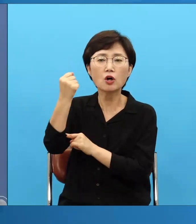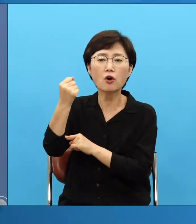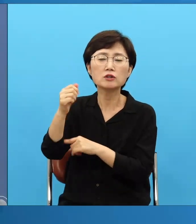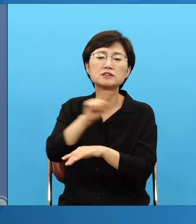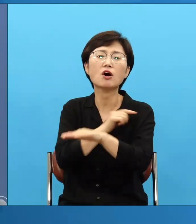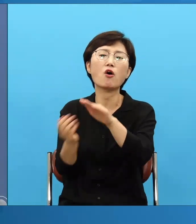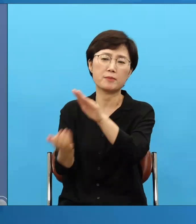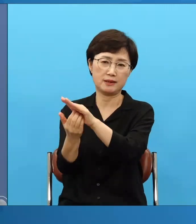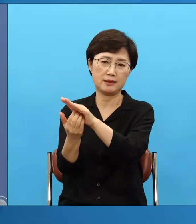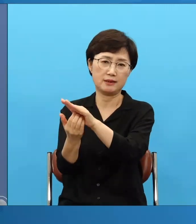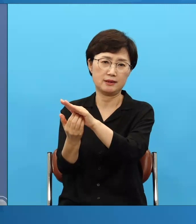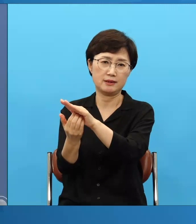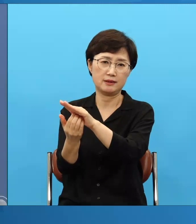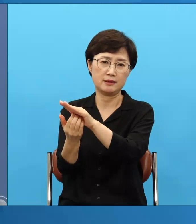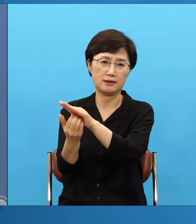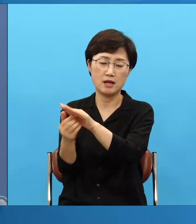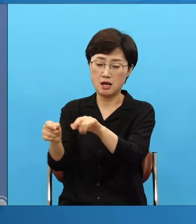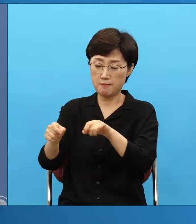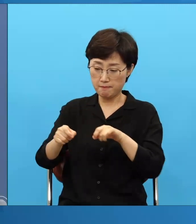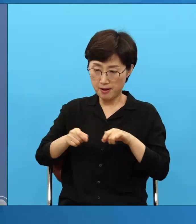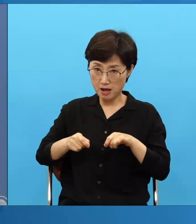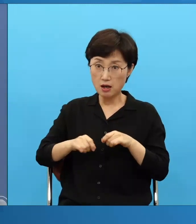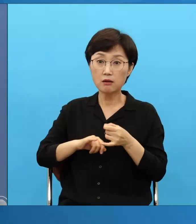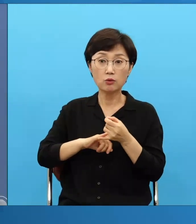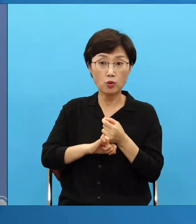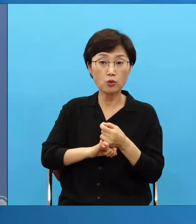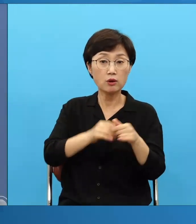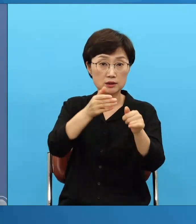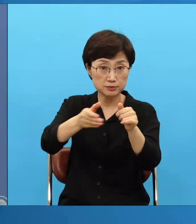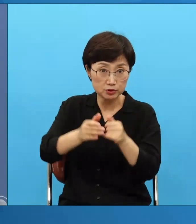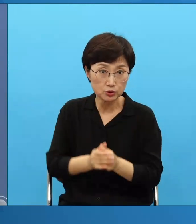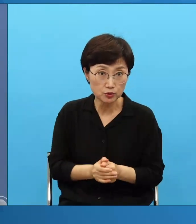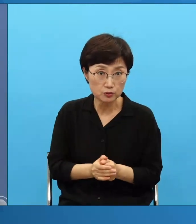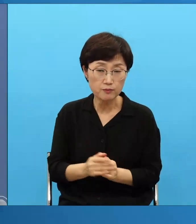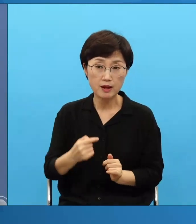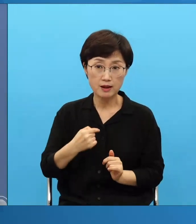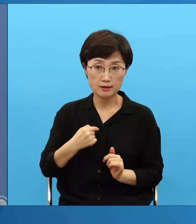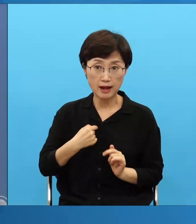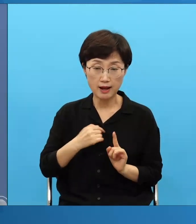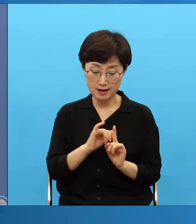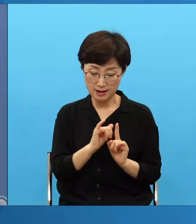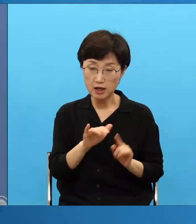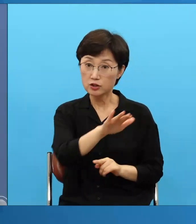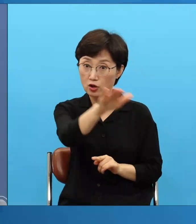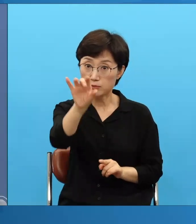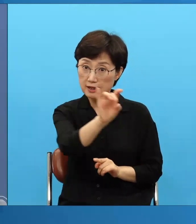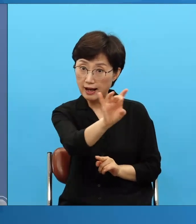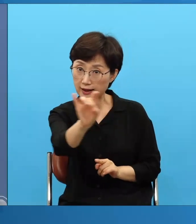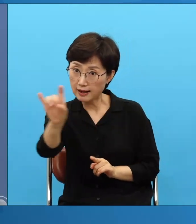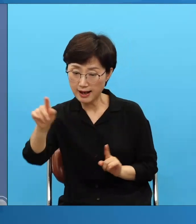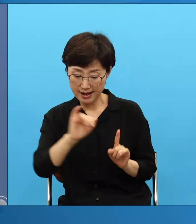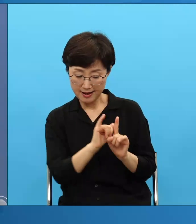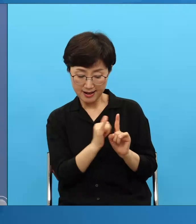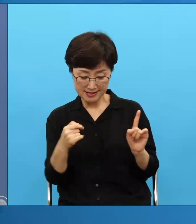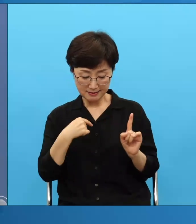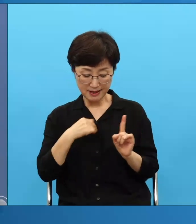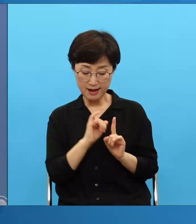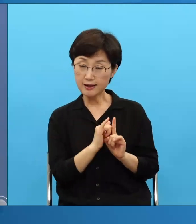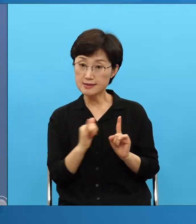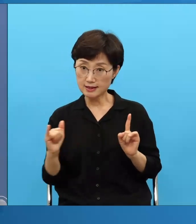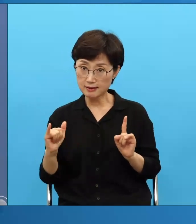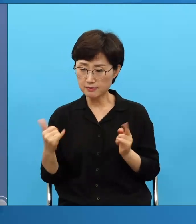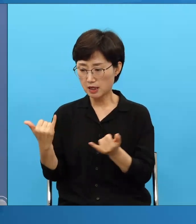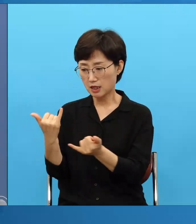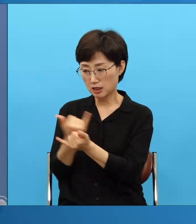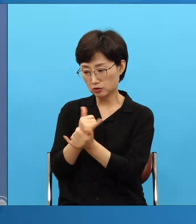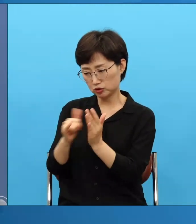on to that evidence. 여러분 한 명이 반드시 여러분 집안을 바꿀 수 있습니다. Your individual can really 붙잡으셔야 overturn 돼요. the family